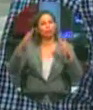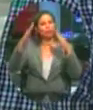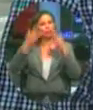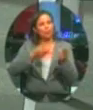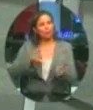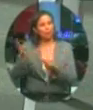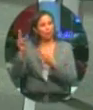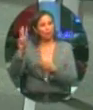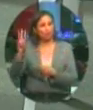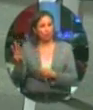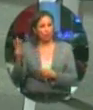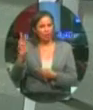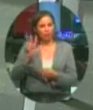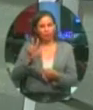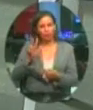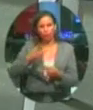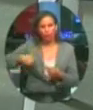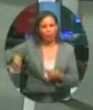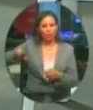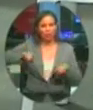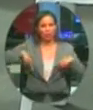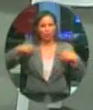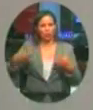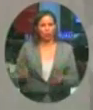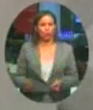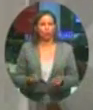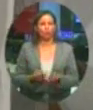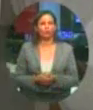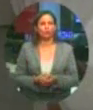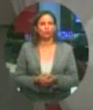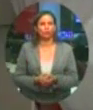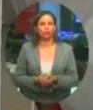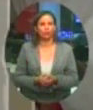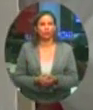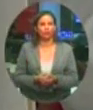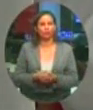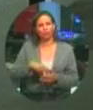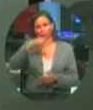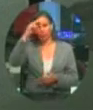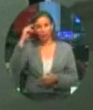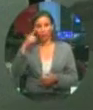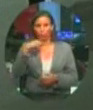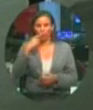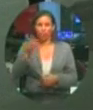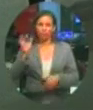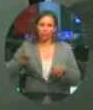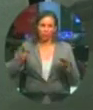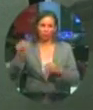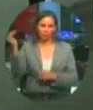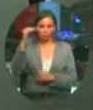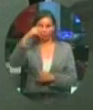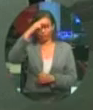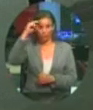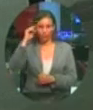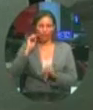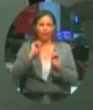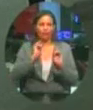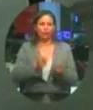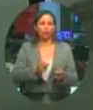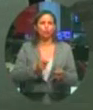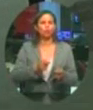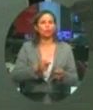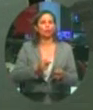יחיו עם זה טוב. לטענת ההורים אין אפשרות אחרת מלבד לפתור את הסוגיה בבג"ץ. ההורים כזכור הגישו את עתירתם